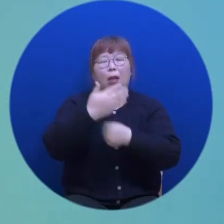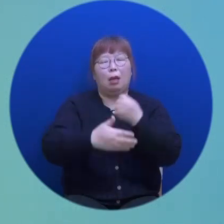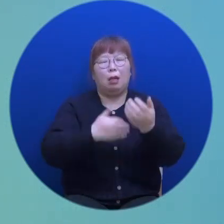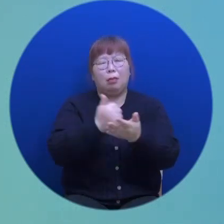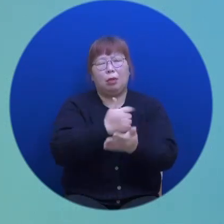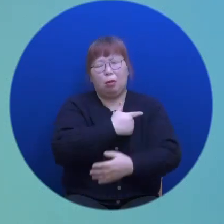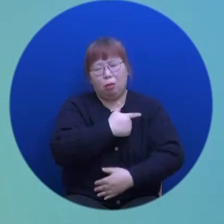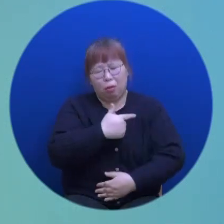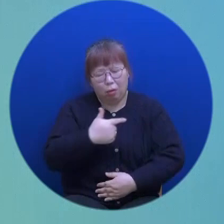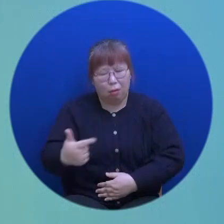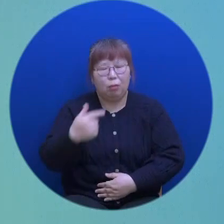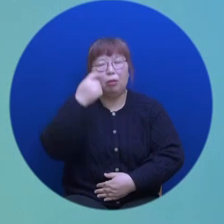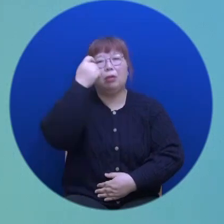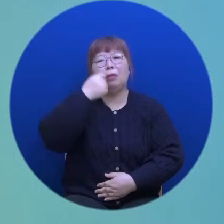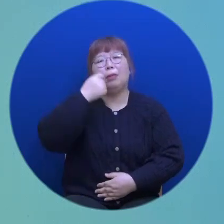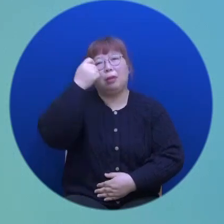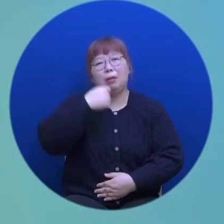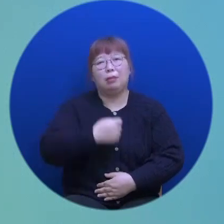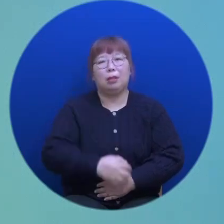너무 슬퍼하십니다.